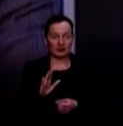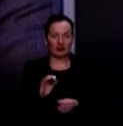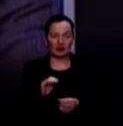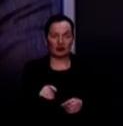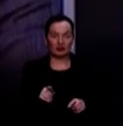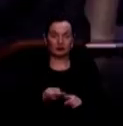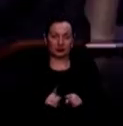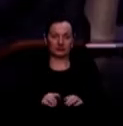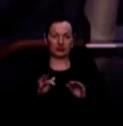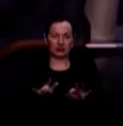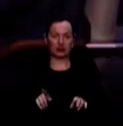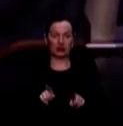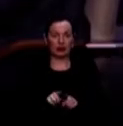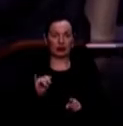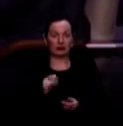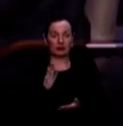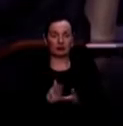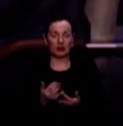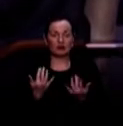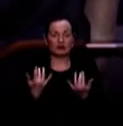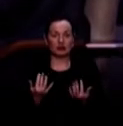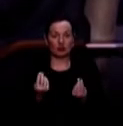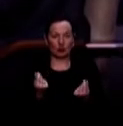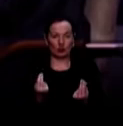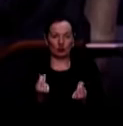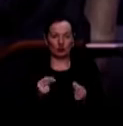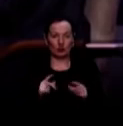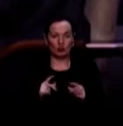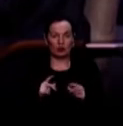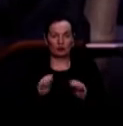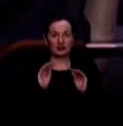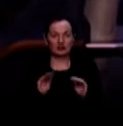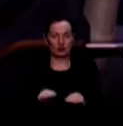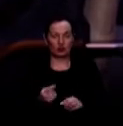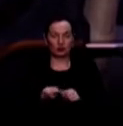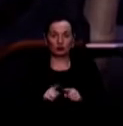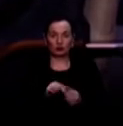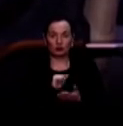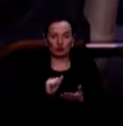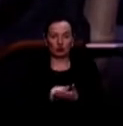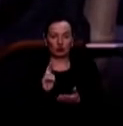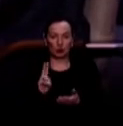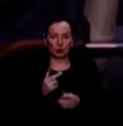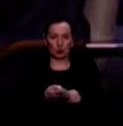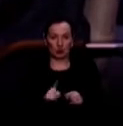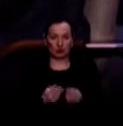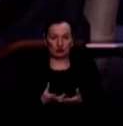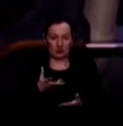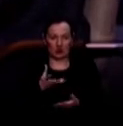так воно і є. Скільки коштує створення цього документа і хто за це платить? Це навантаження на який бюджет?